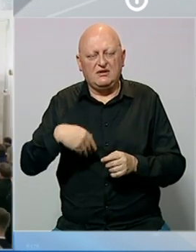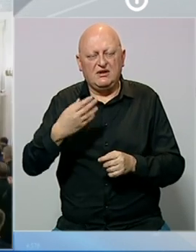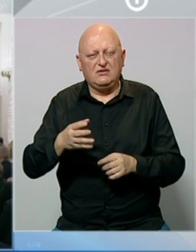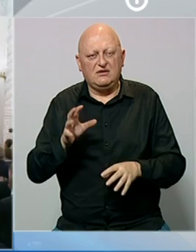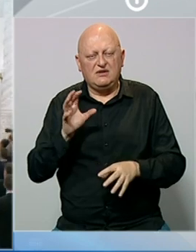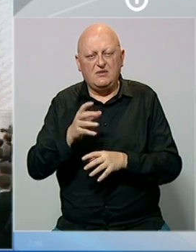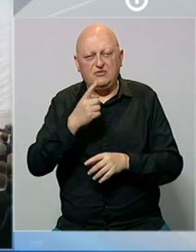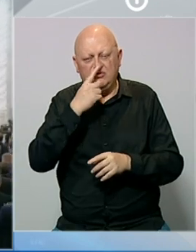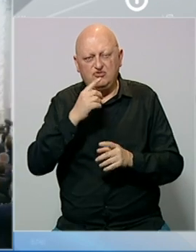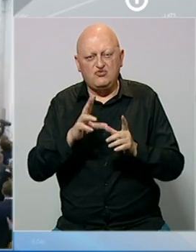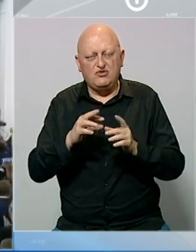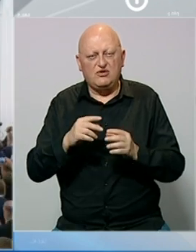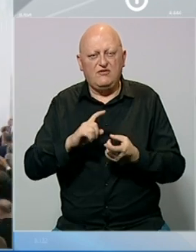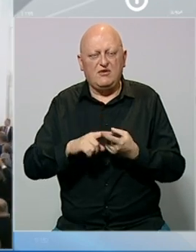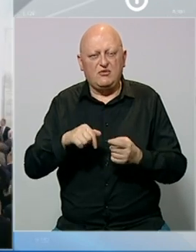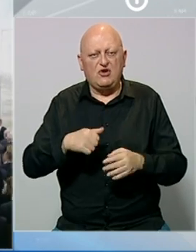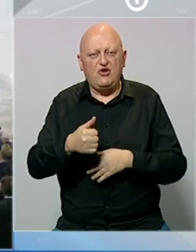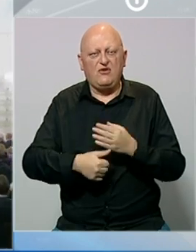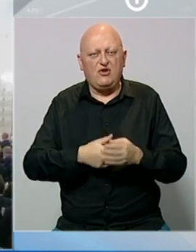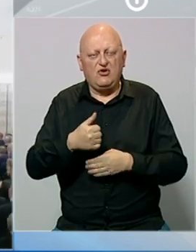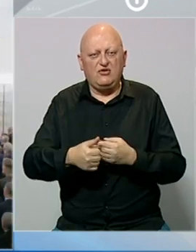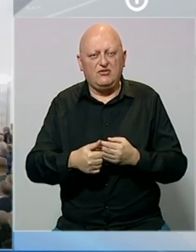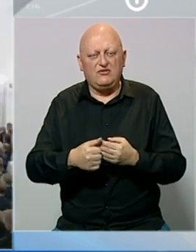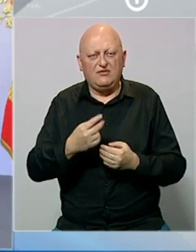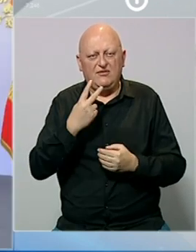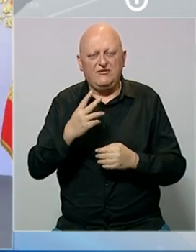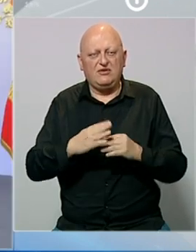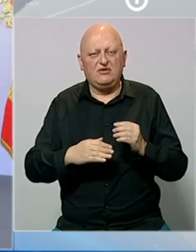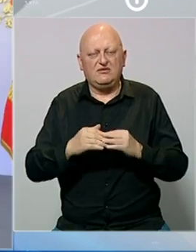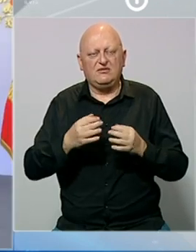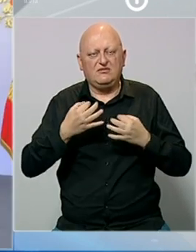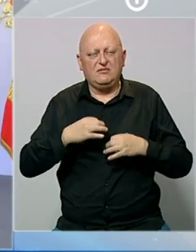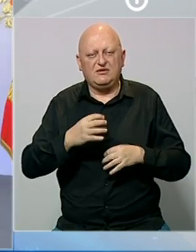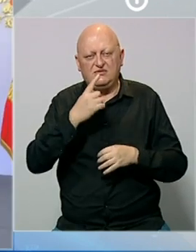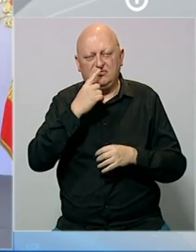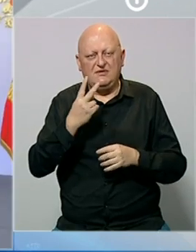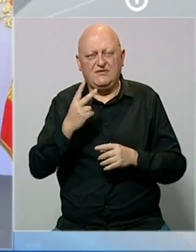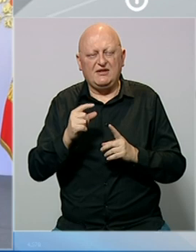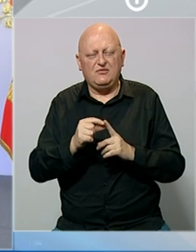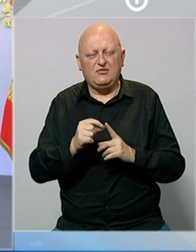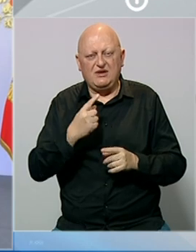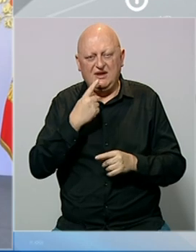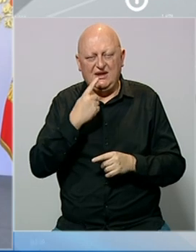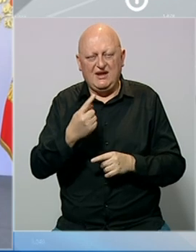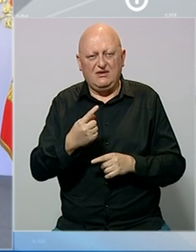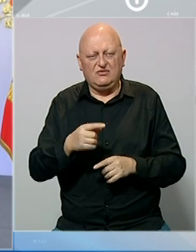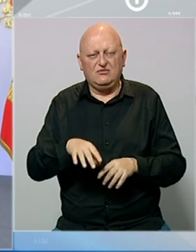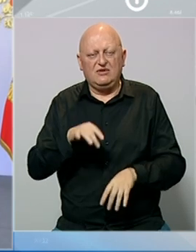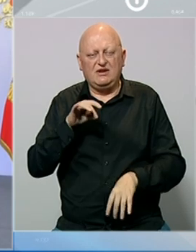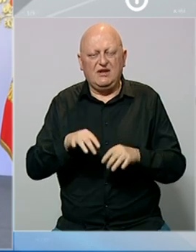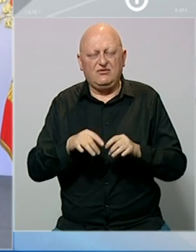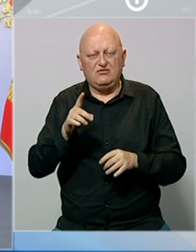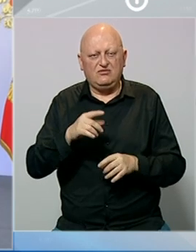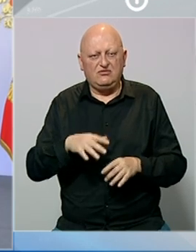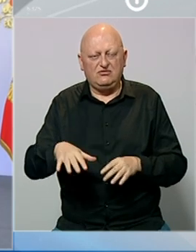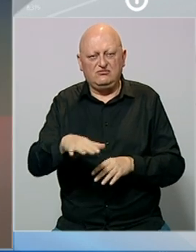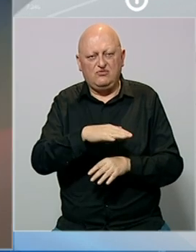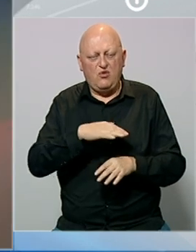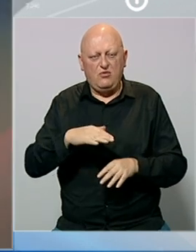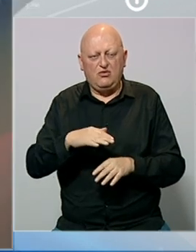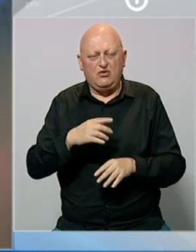napad Rusije na Ukrajinu u februaru ove godine. Vidno, zadovoljan predsjednik Rusije Vladimir Putin istakao je da je referendum u ukrajinskim